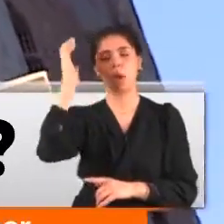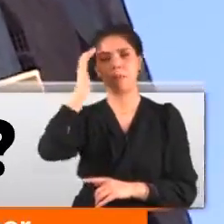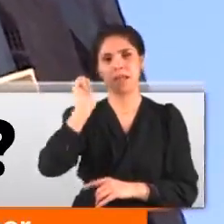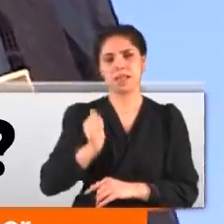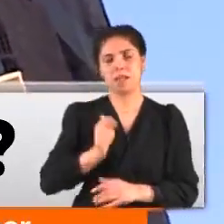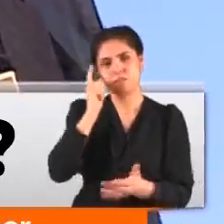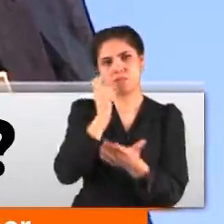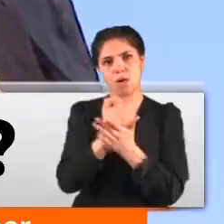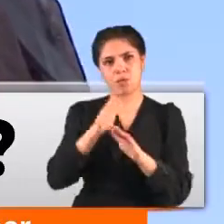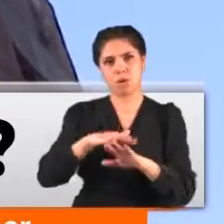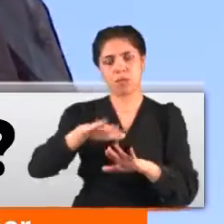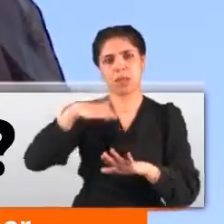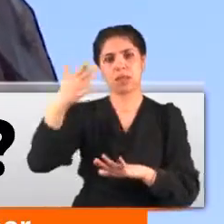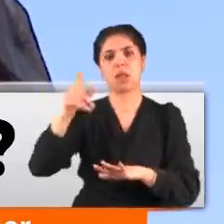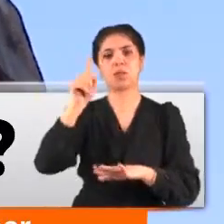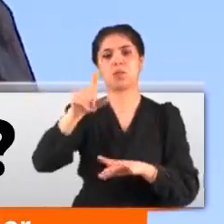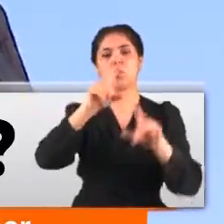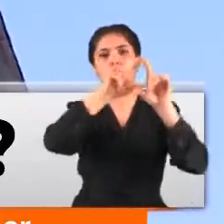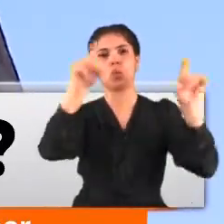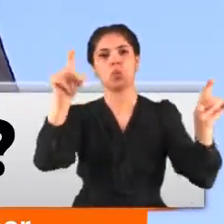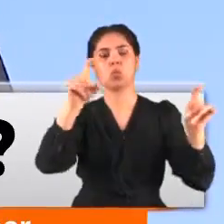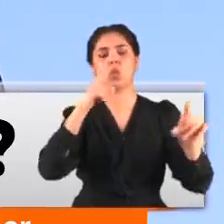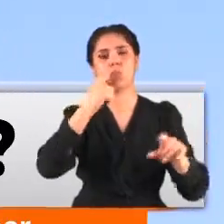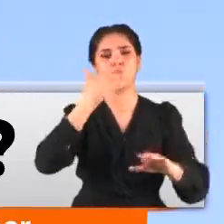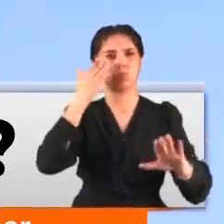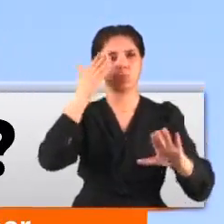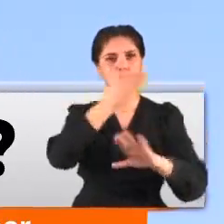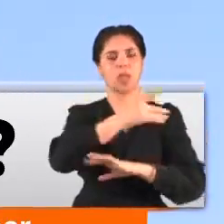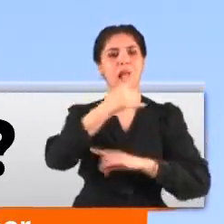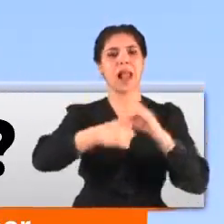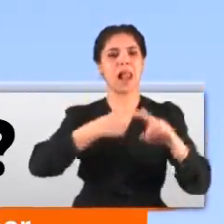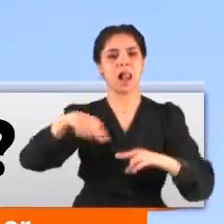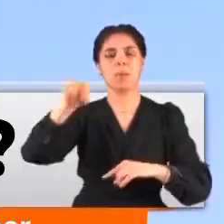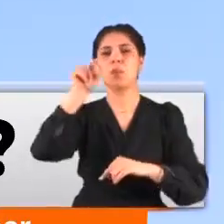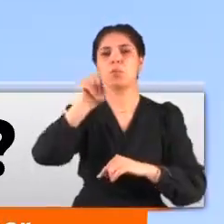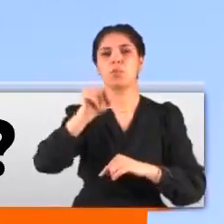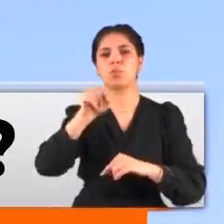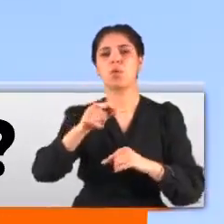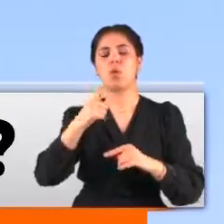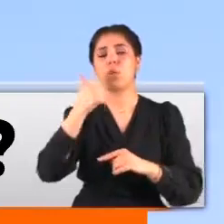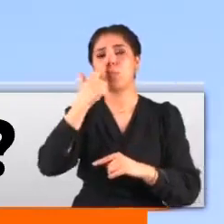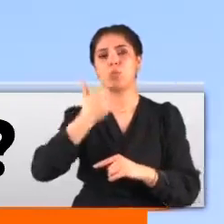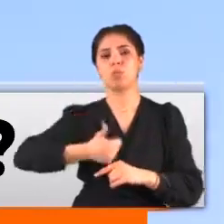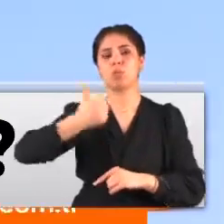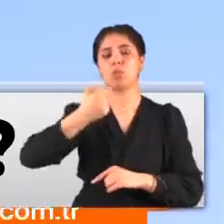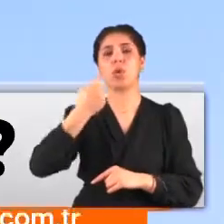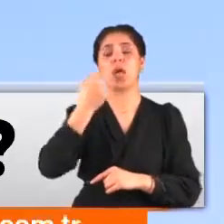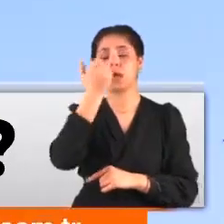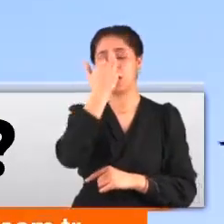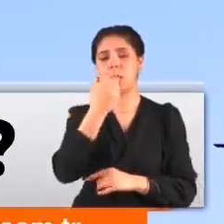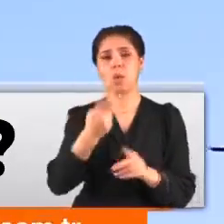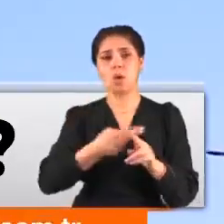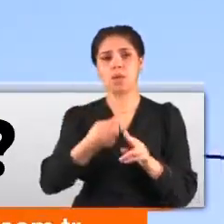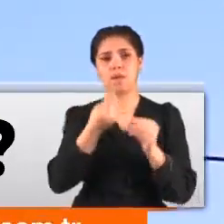bu başvurular Adli Tıp Kurumu müdürlüklerine yönlendiriliyor ve o yakınların bu müdürlüklere ağız içi sürüntü ve kan